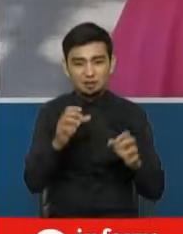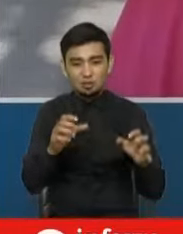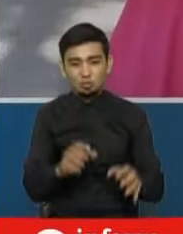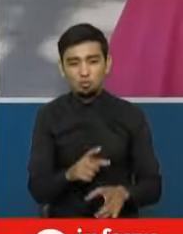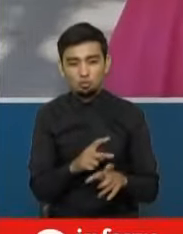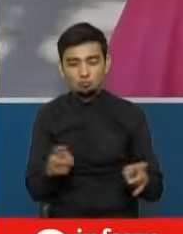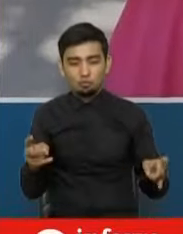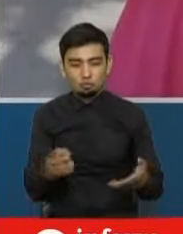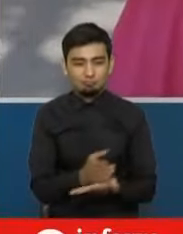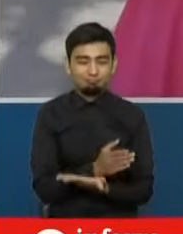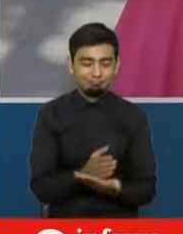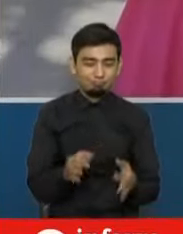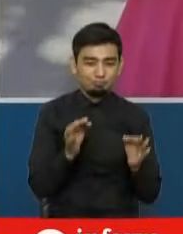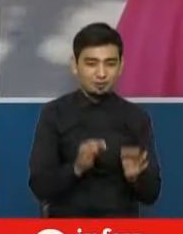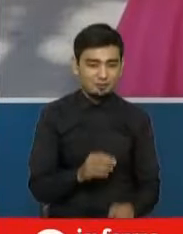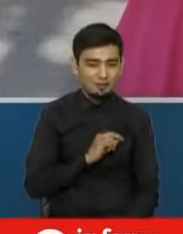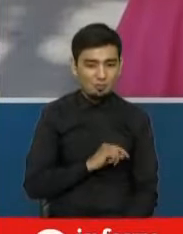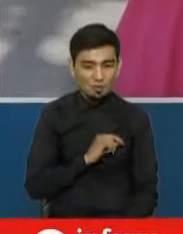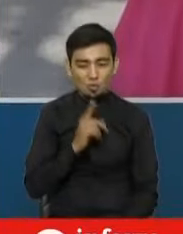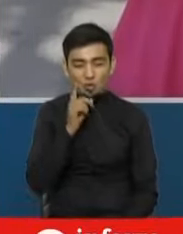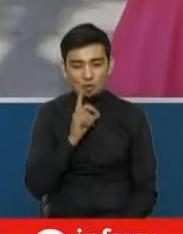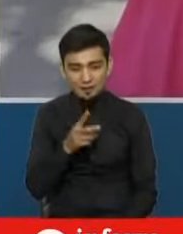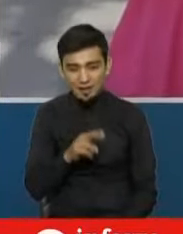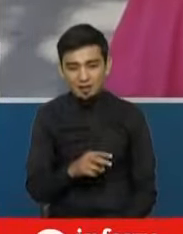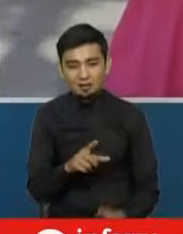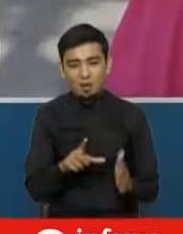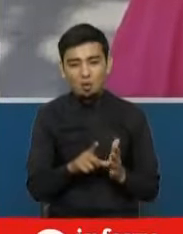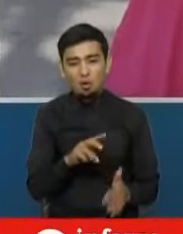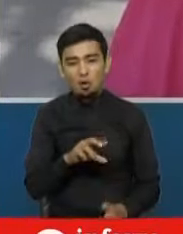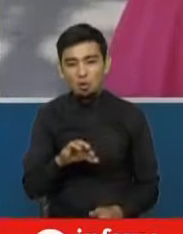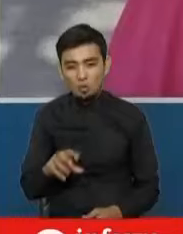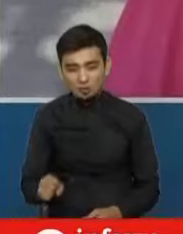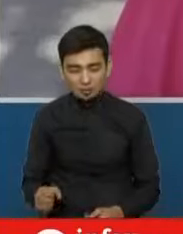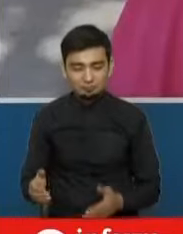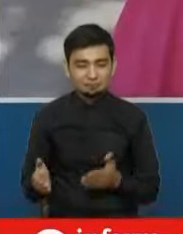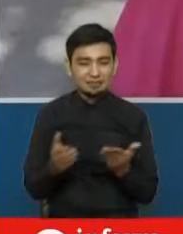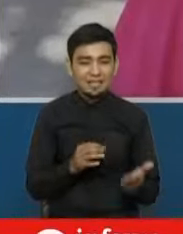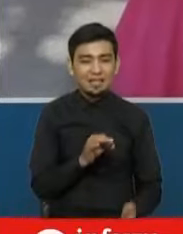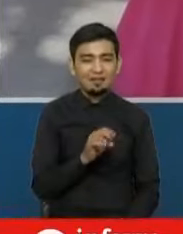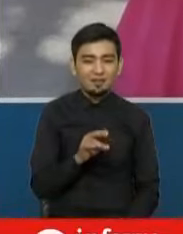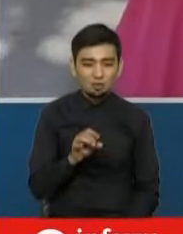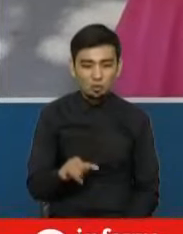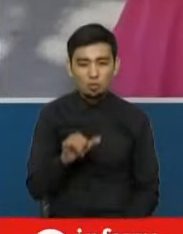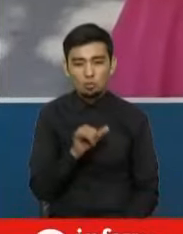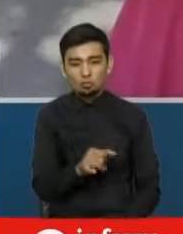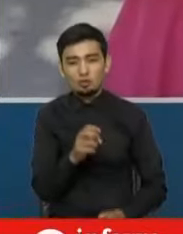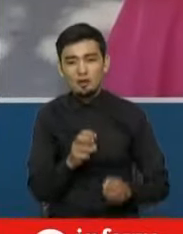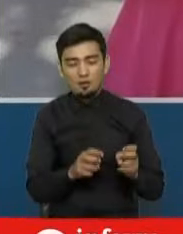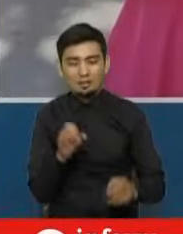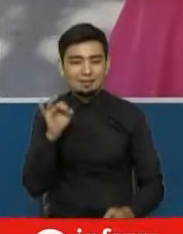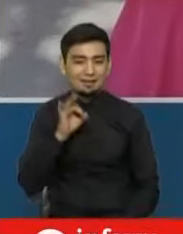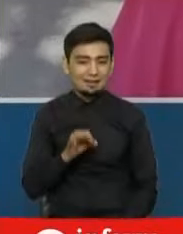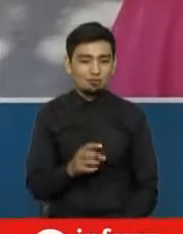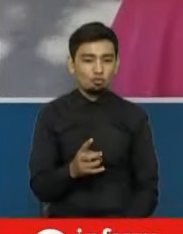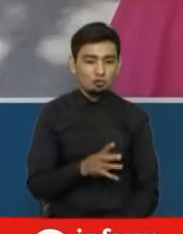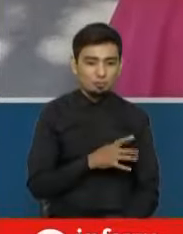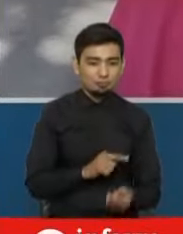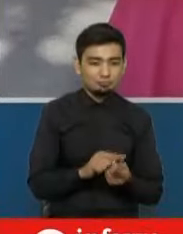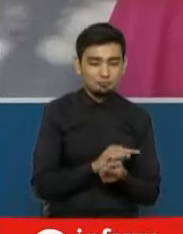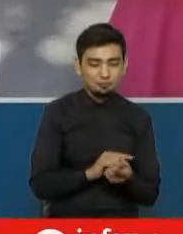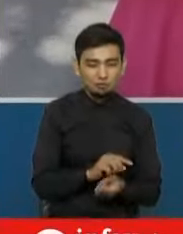людям было выгодно работать. Создать налоговые льготы и пригласить инвесторов, чтобы у них была заинтересованность в